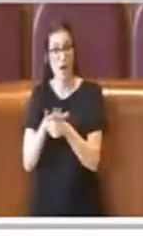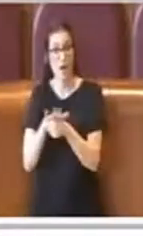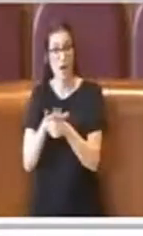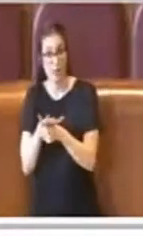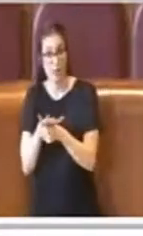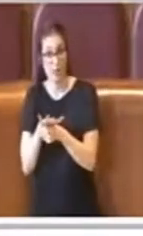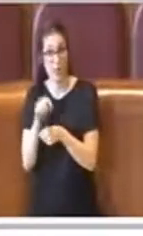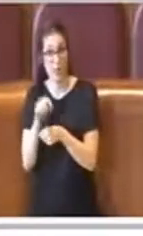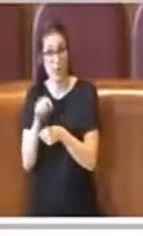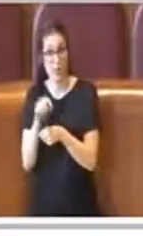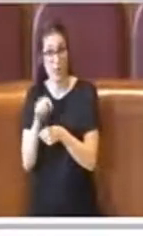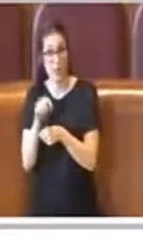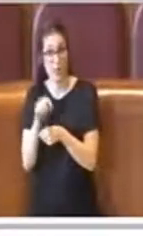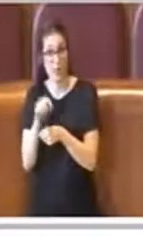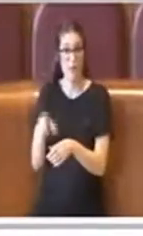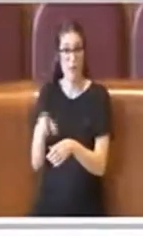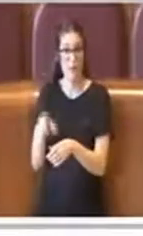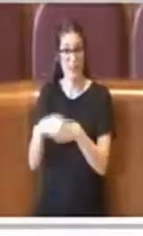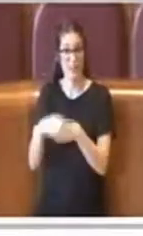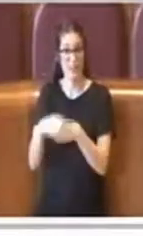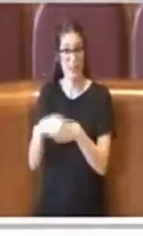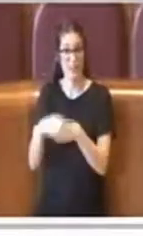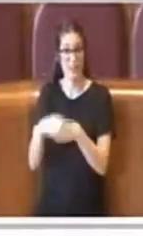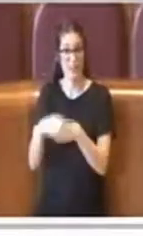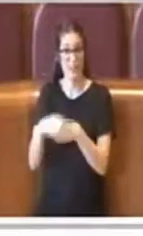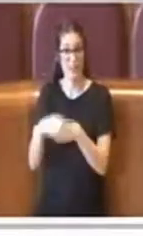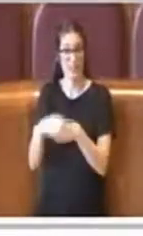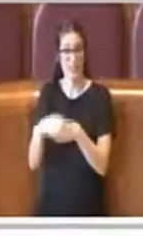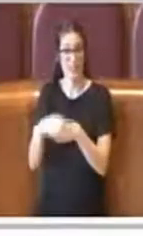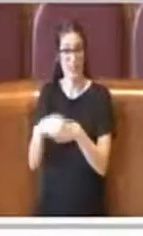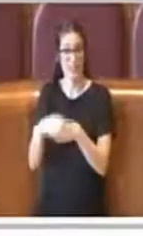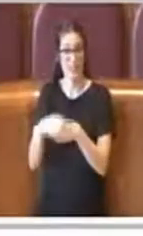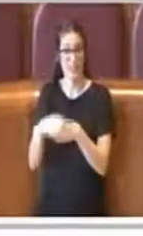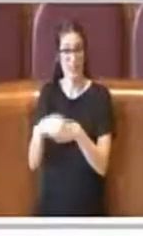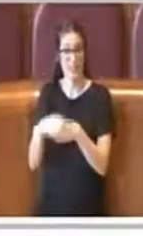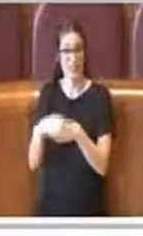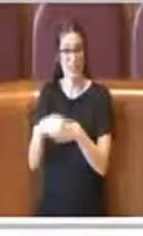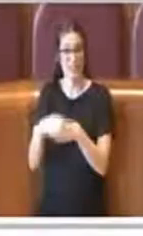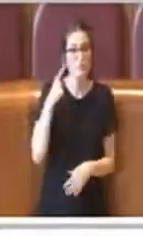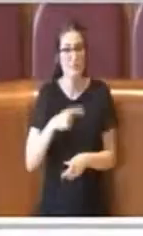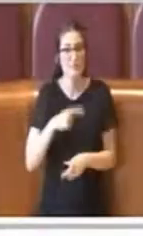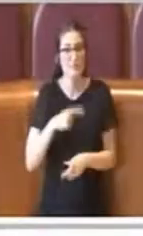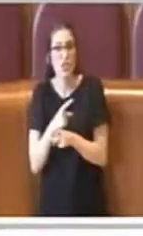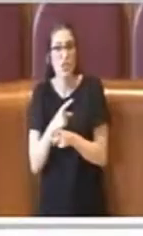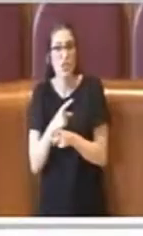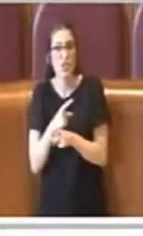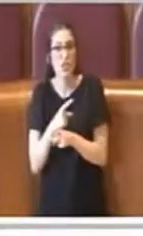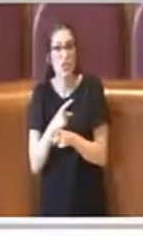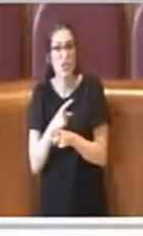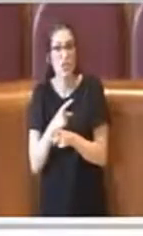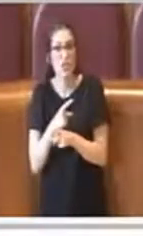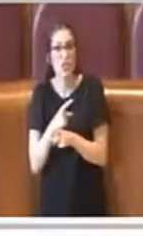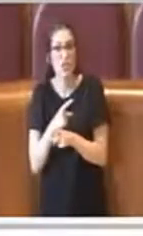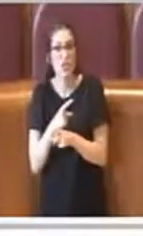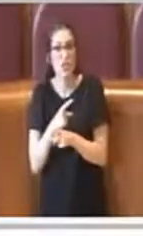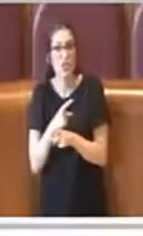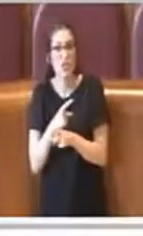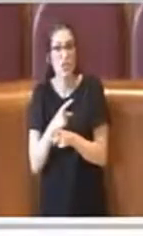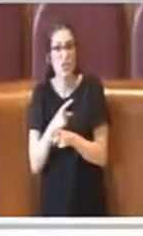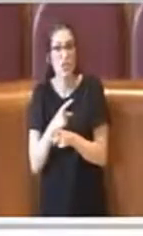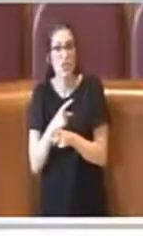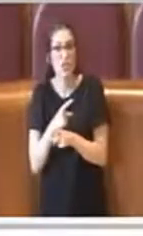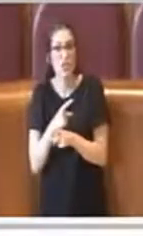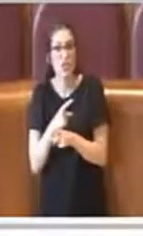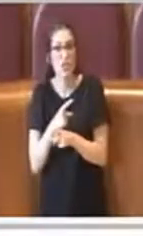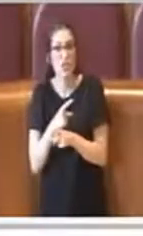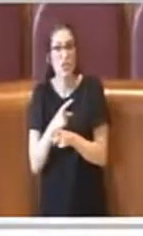hanno una disabilità abbiano la voglia o sentano la necessità o si sentano rappresentate da delle associazioni, per cui